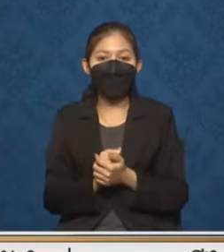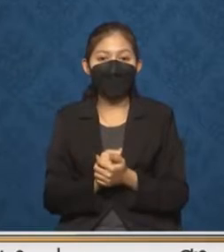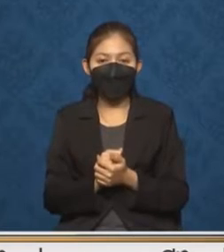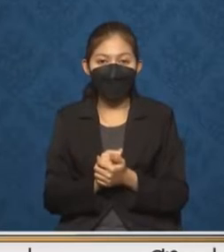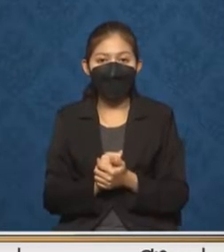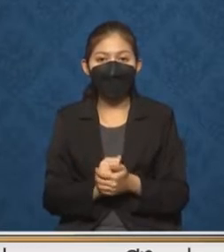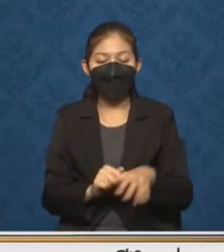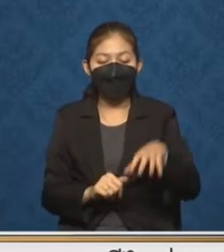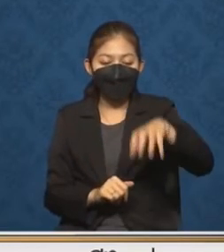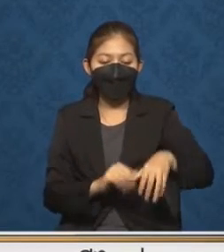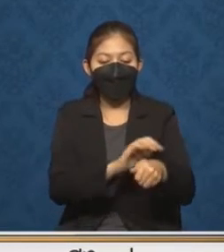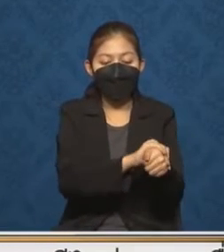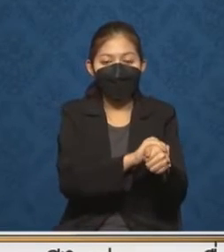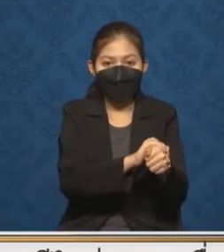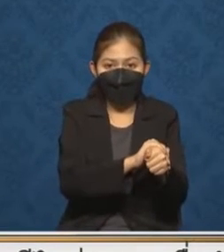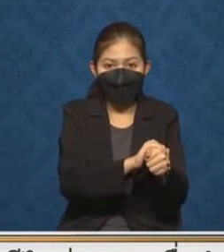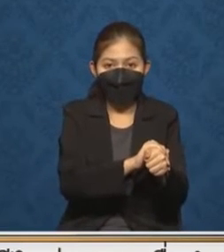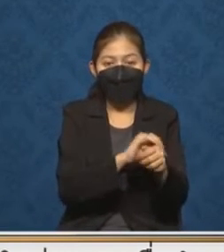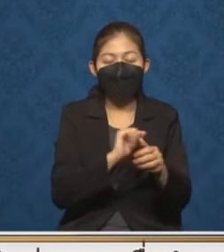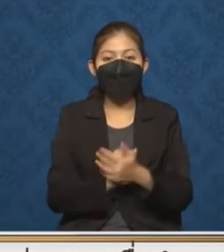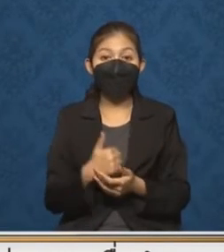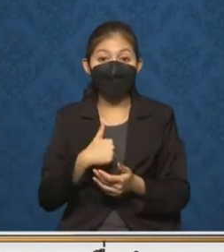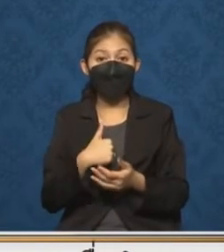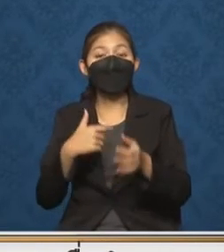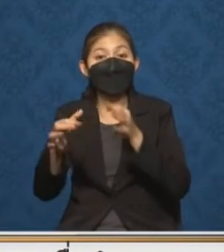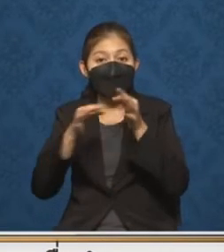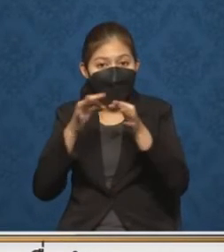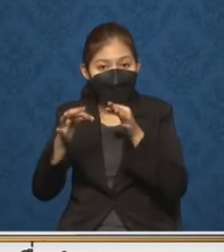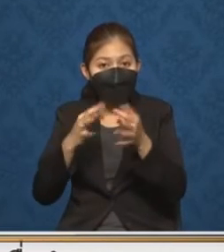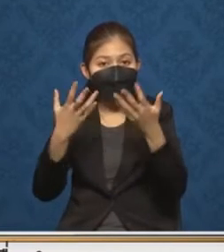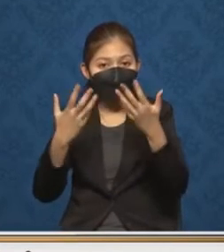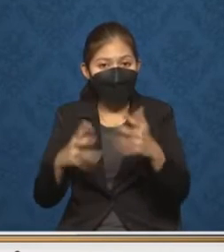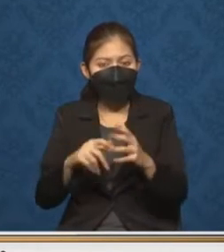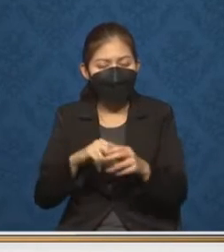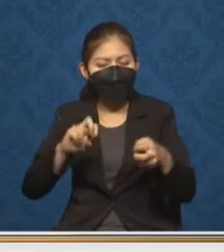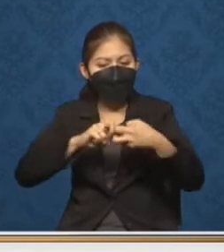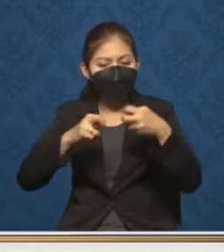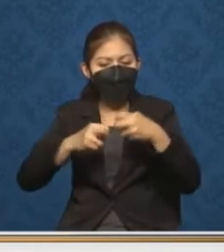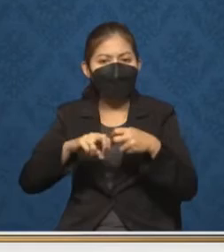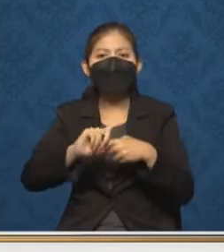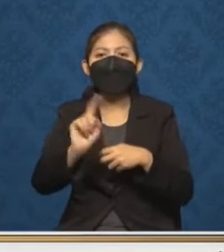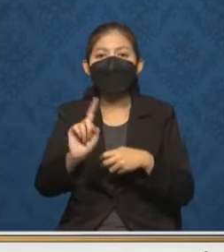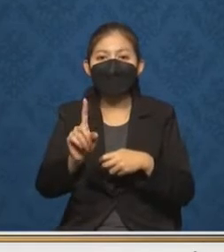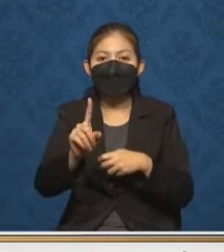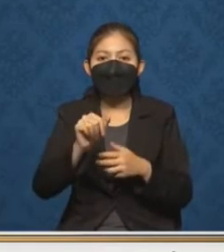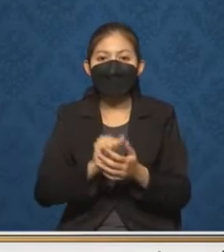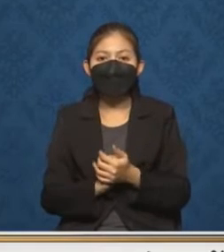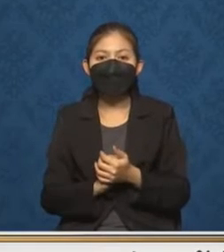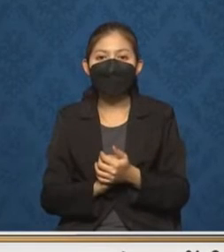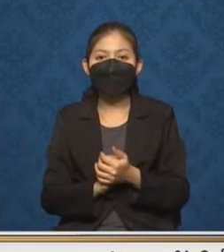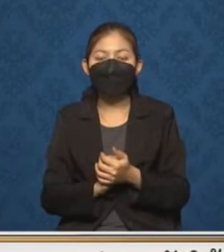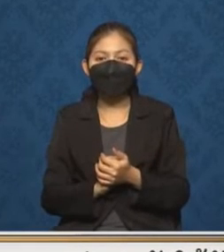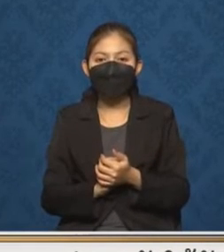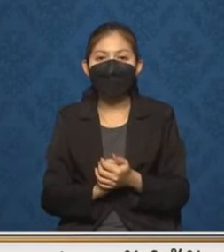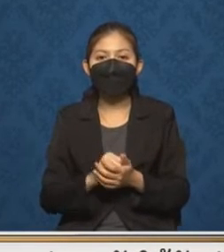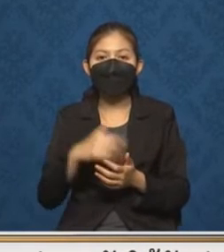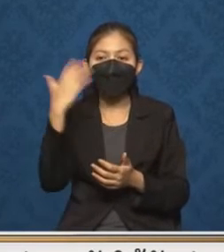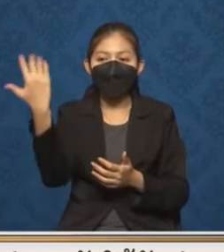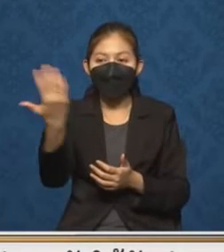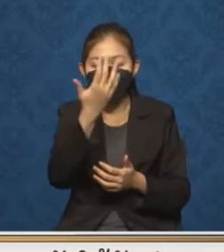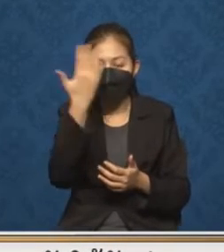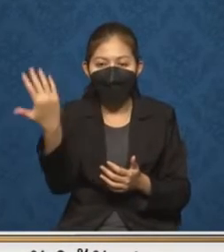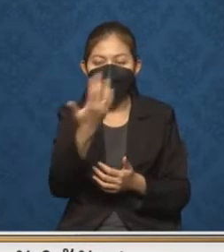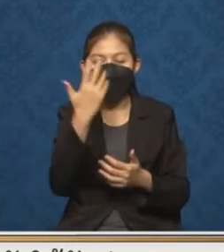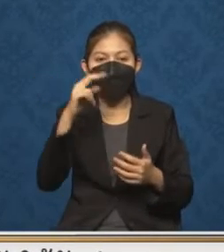เกาะเต่าอำเภอเกาะพังงันที่กระผมได้กล่าวมาเบื้องต้นเป็นปัญหาที่เกิดขึ้นยามีมรสุมในเกือบทุกปี